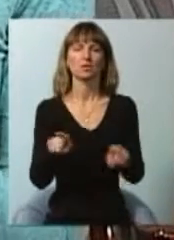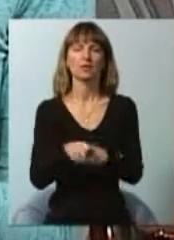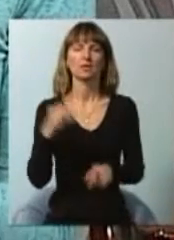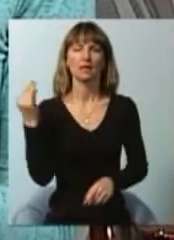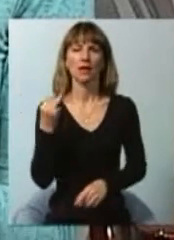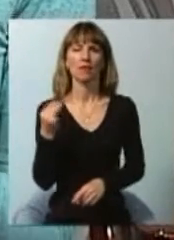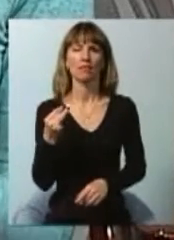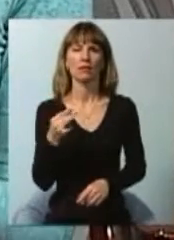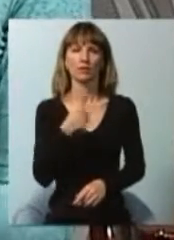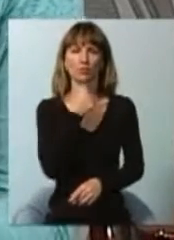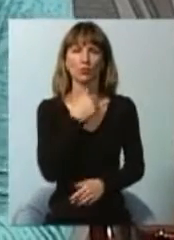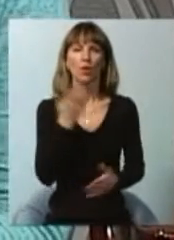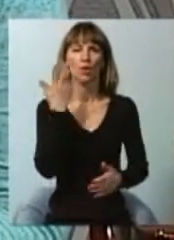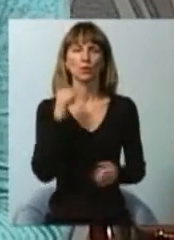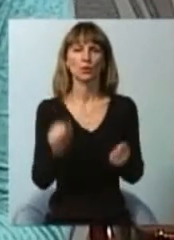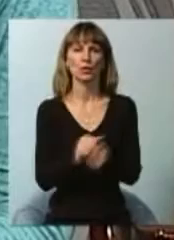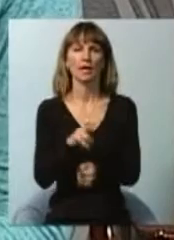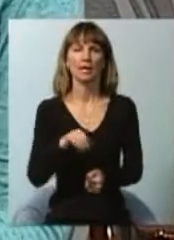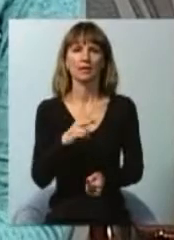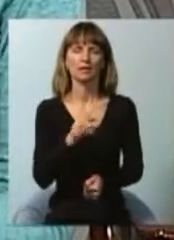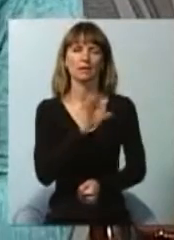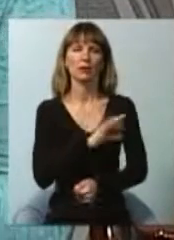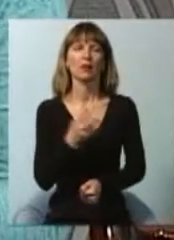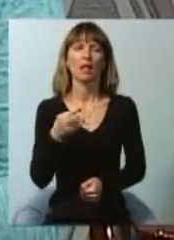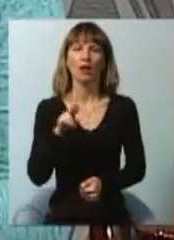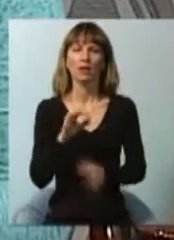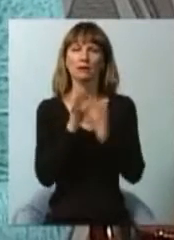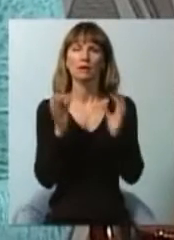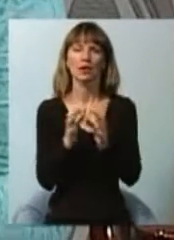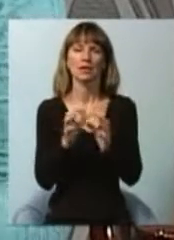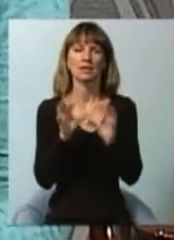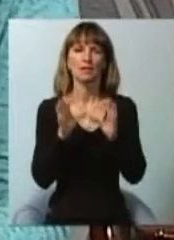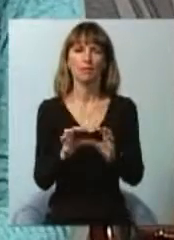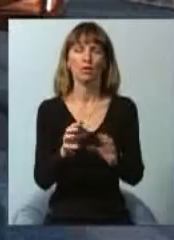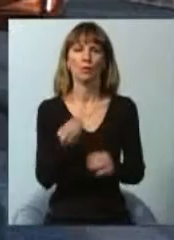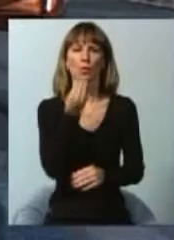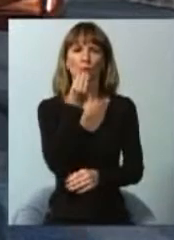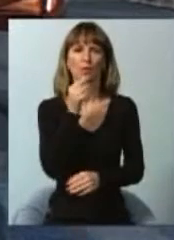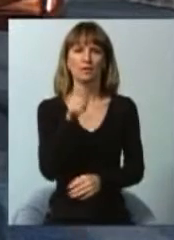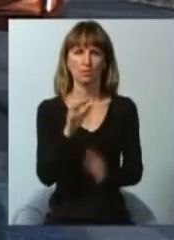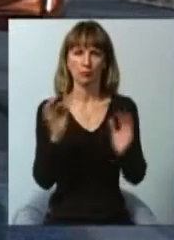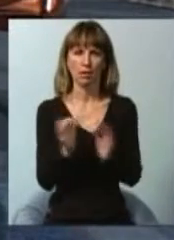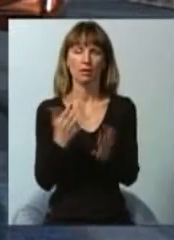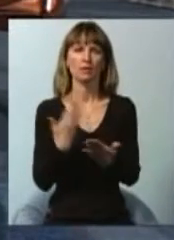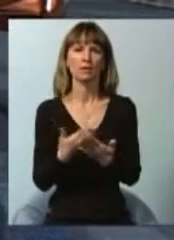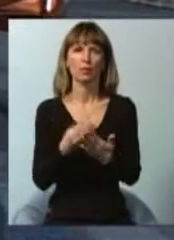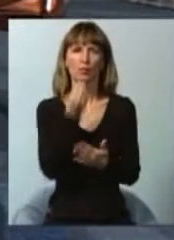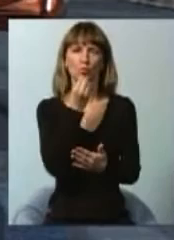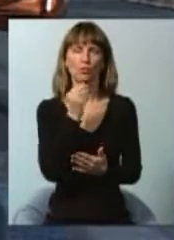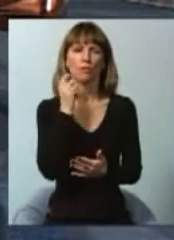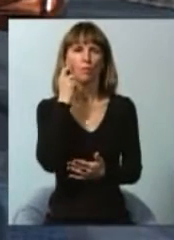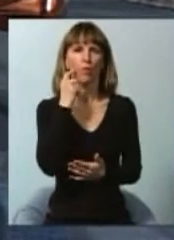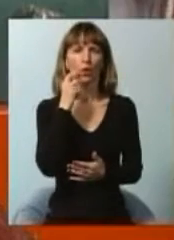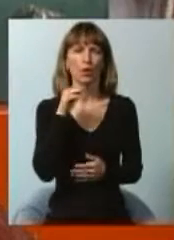цікавий метод, коли сухий лід використовують для зберігання заморожених продуктів. А ти зберігаєш, наприклад, продукти у